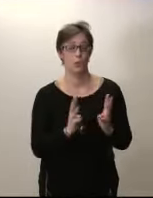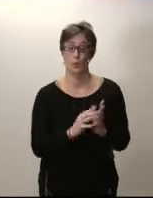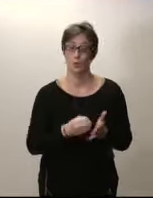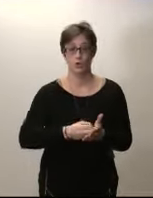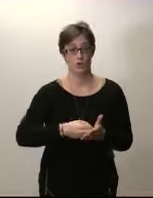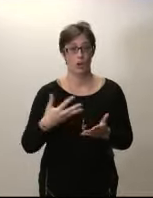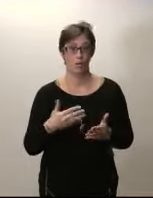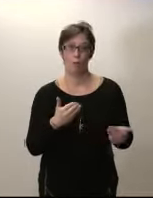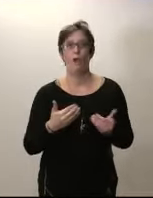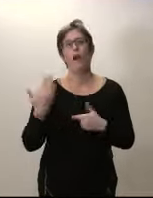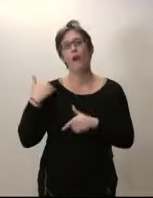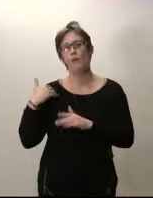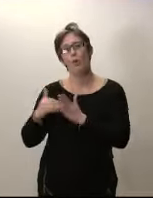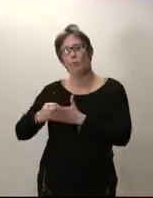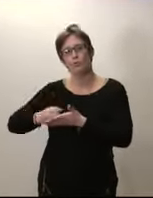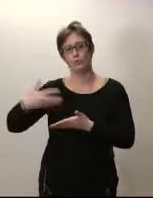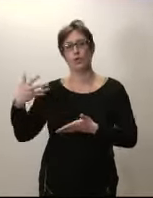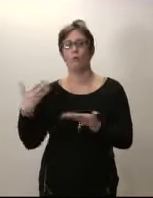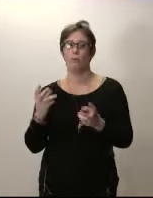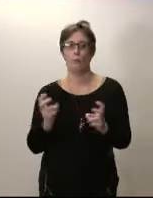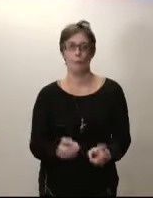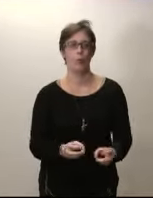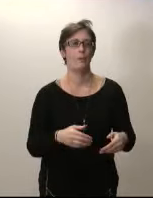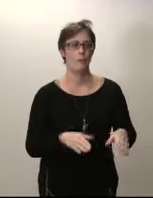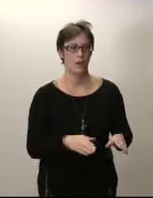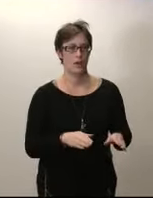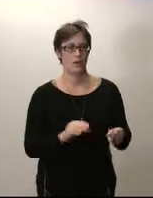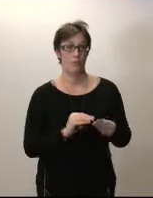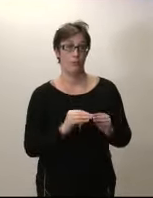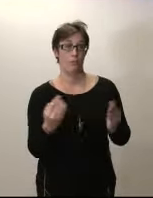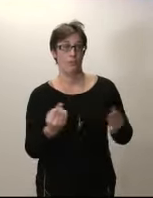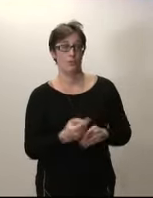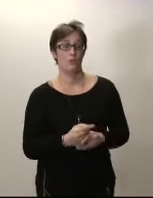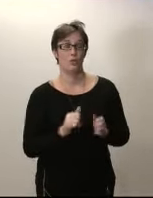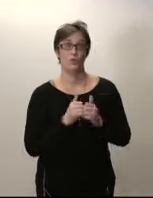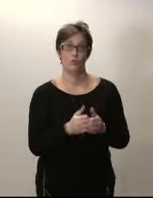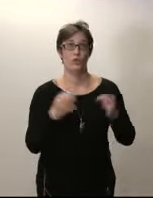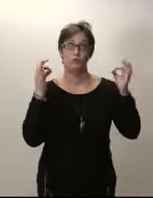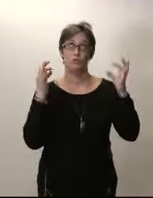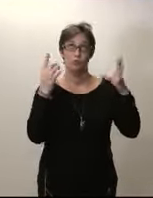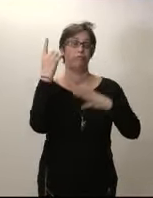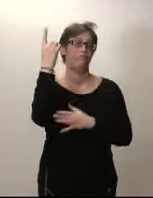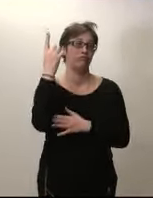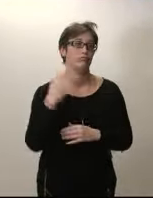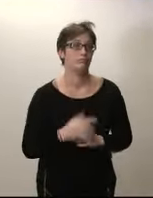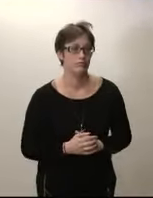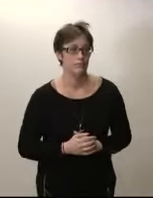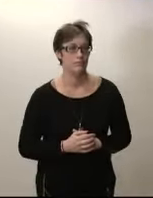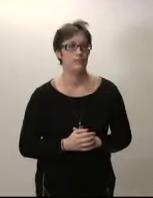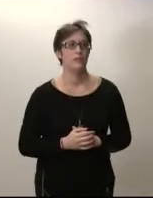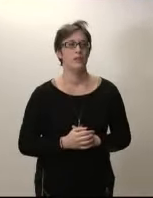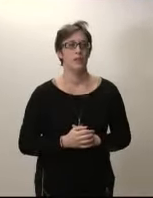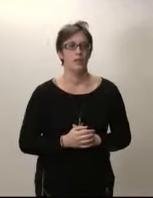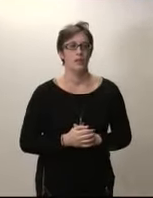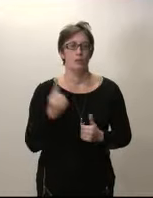coûter aujourd'hui et qui avait l'inconvénient d'être totalement soumise aux intempéries, à la météo. Il y avait à l'époque